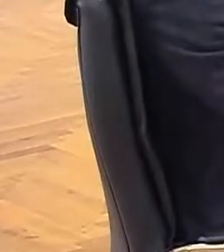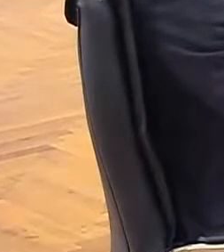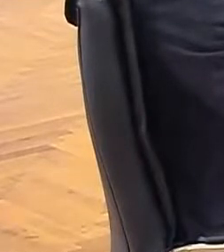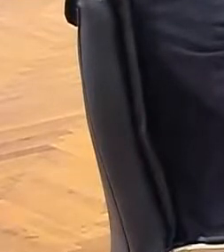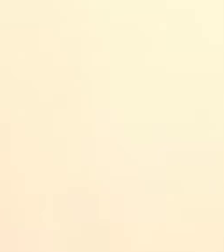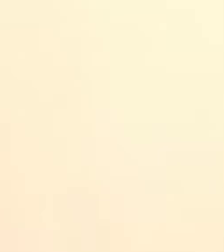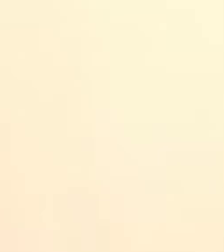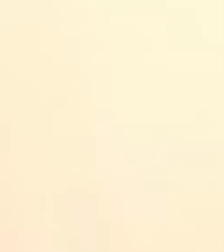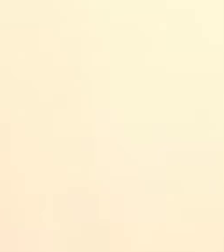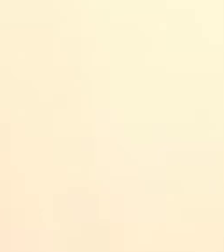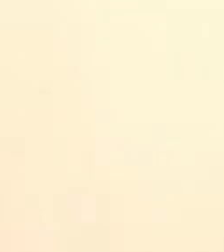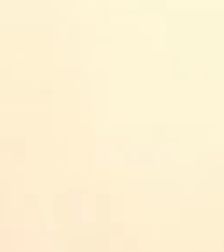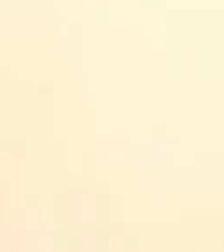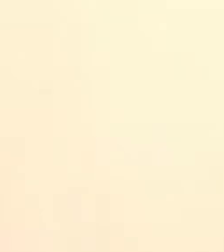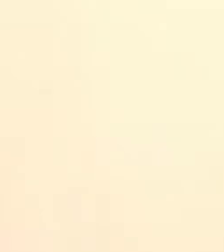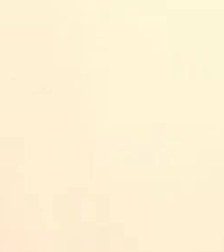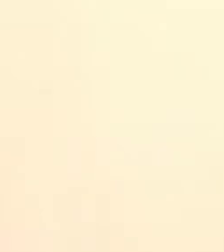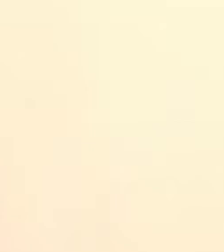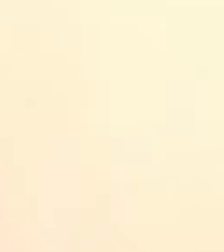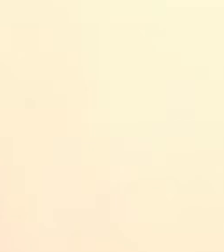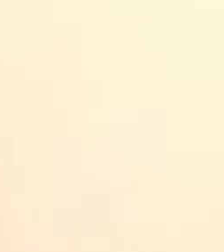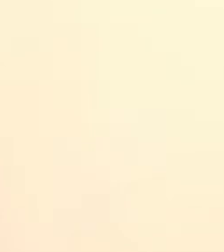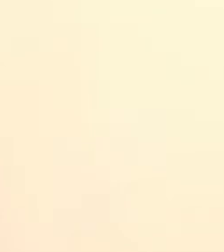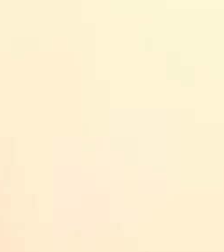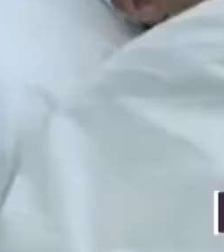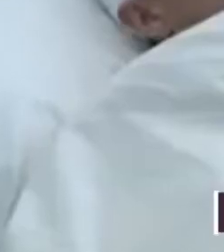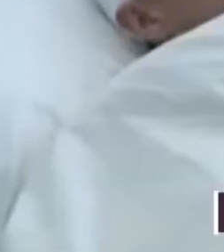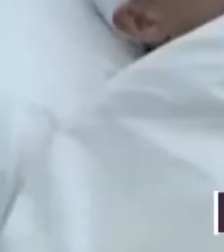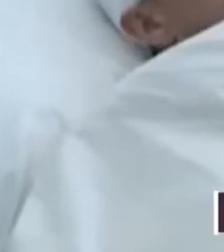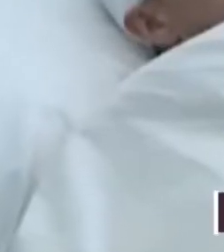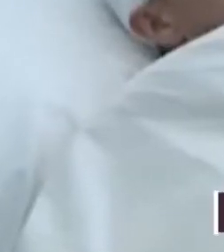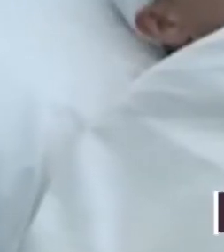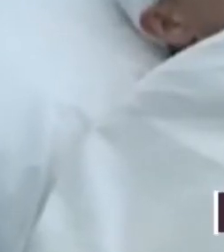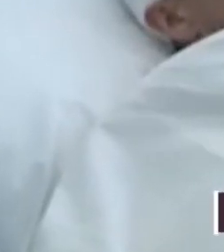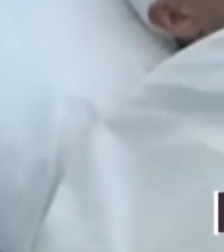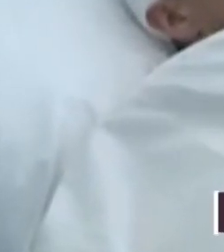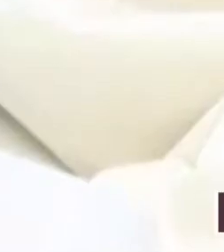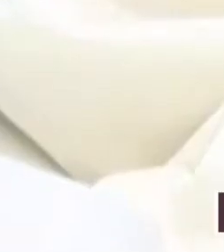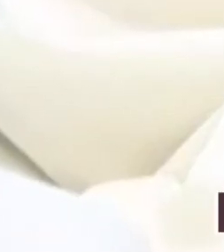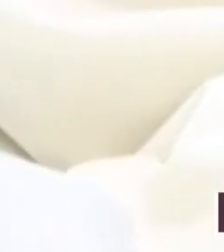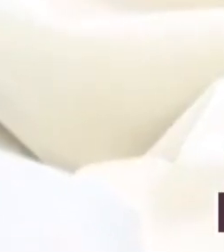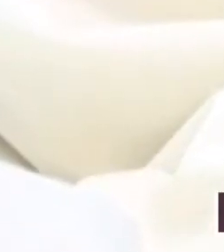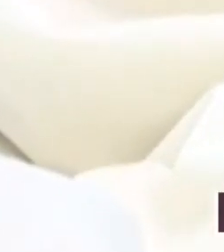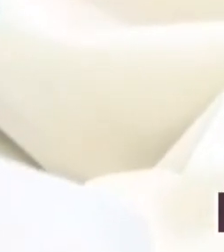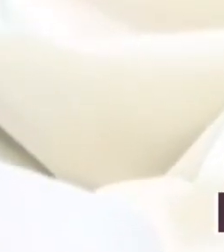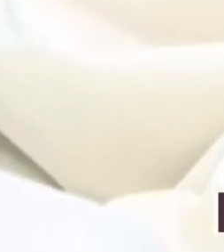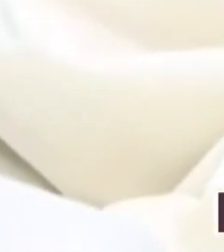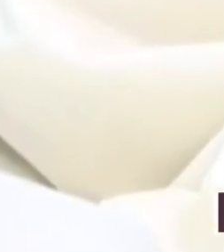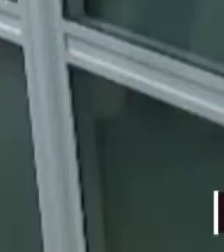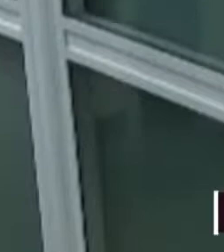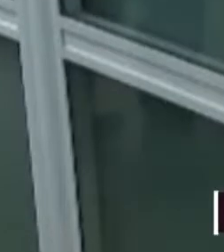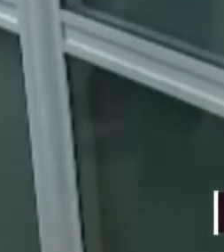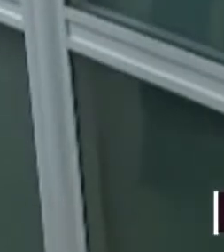тенге, травмы средней и легкой степени тяжести по 1 500 000 тенге соответственно. Абсолютно